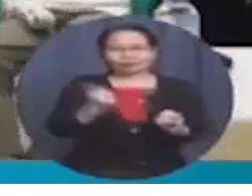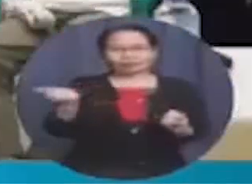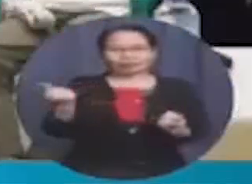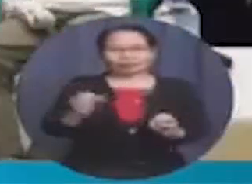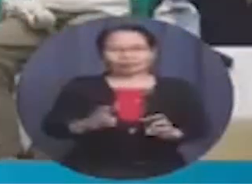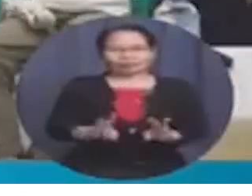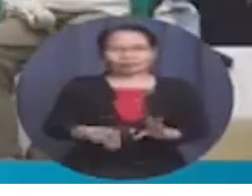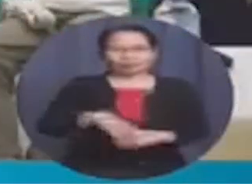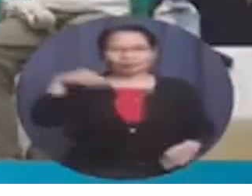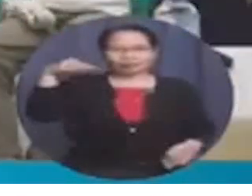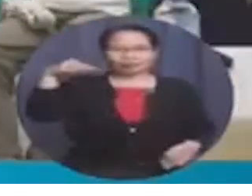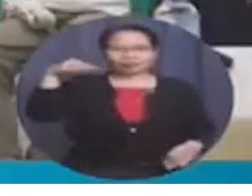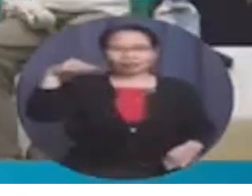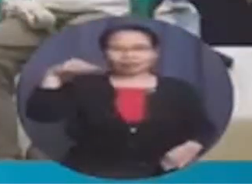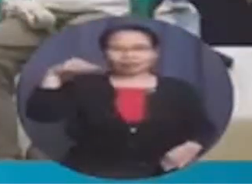eh. Pakinggan nyo ito.